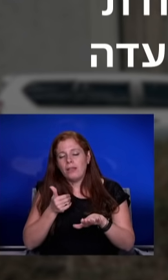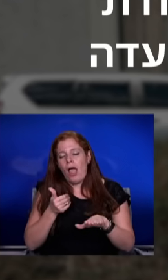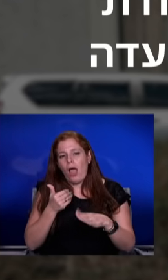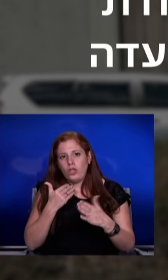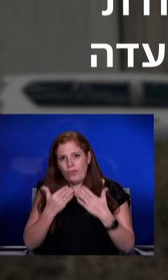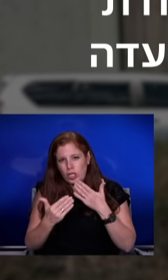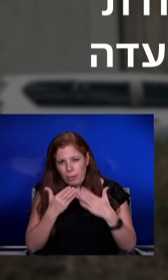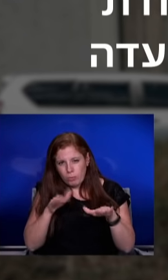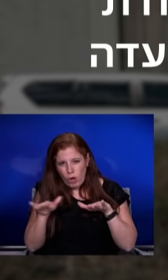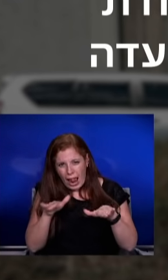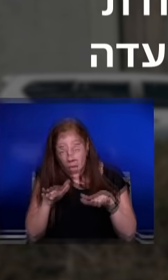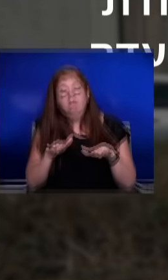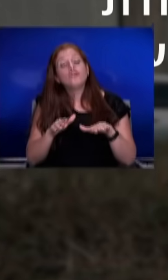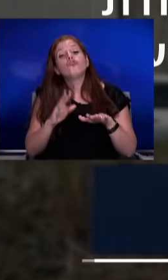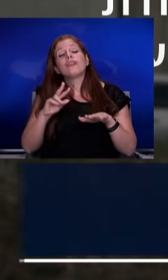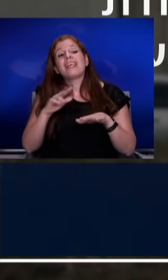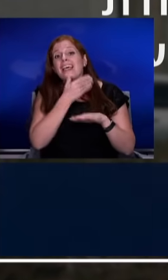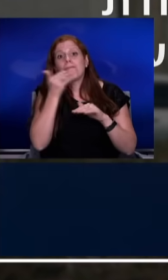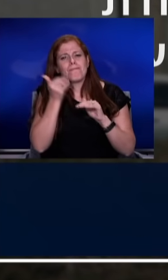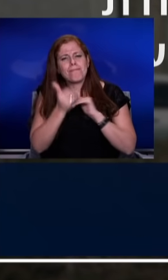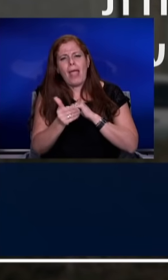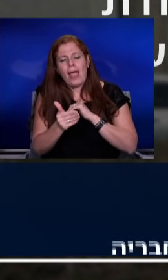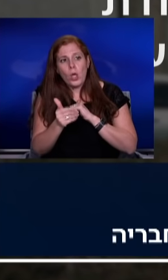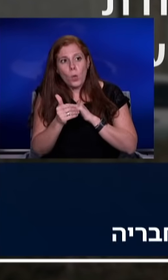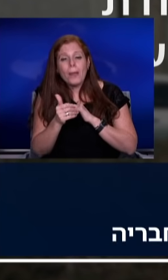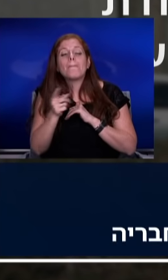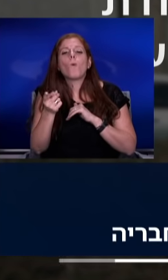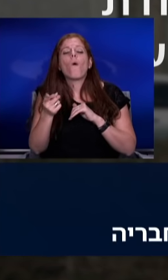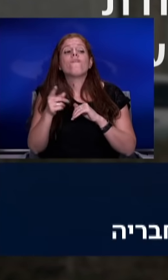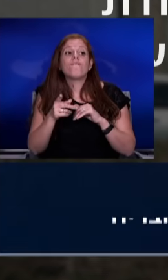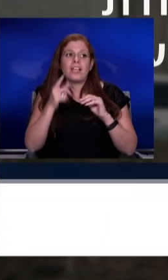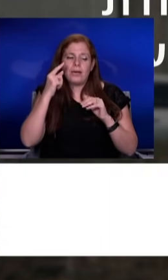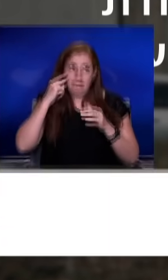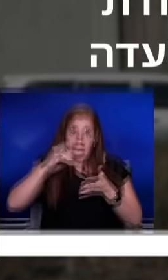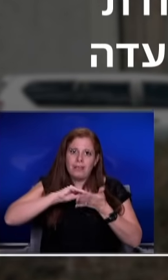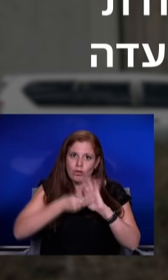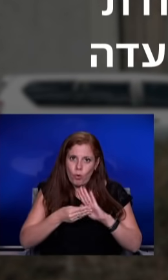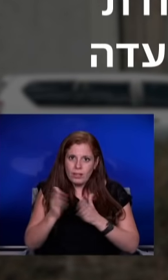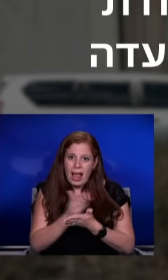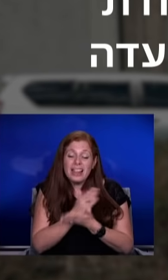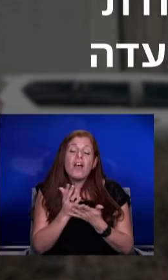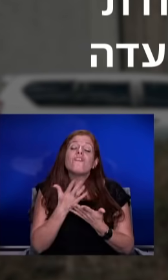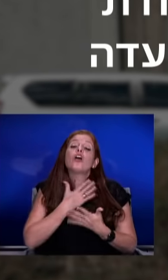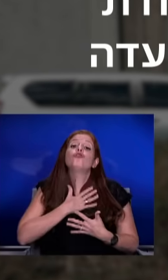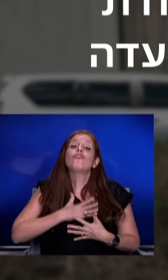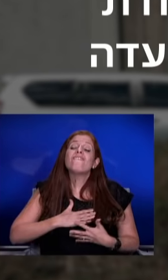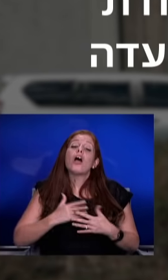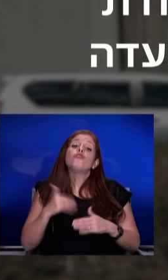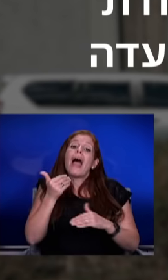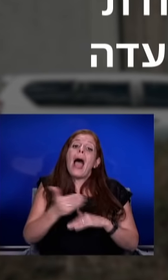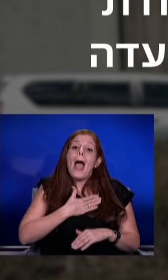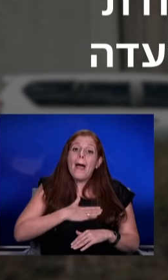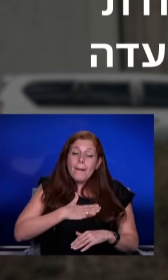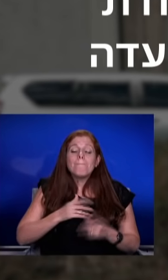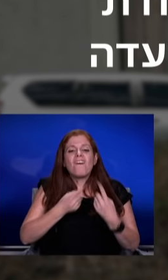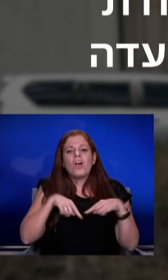שצפויה להיות מיד אחרי יום כיפור וצפויה לאשר את ההחלטה הזאת, והשאיפה שמיד אחרי החגים הוועדה